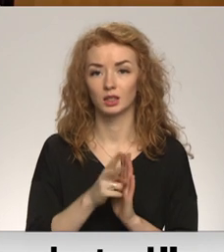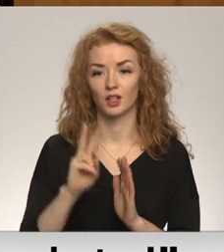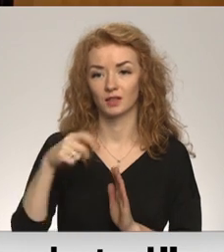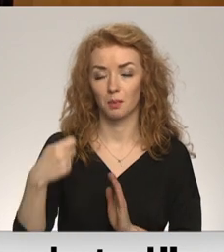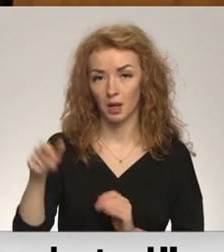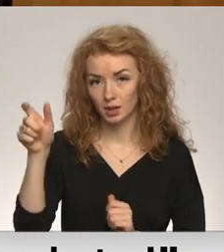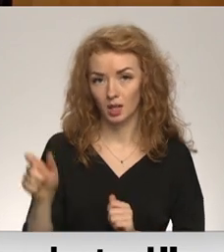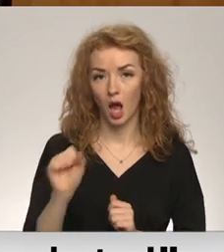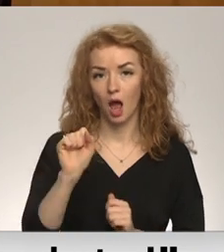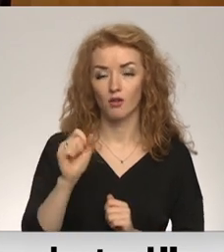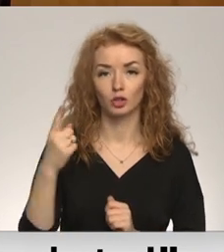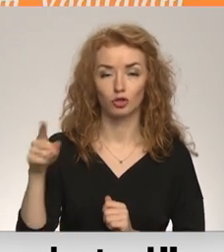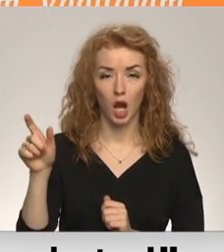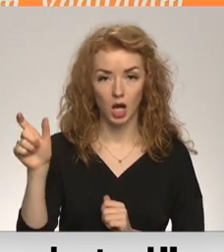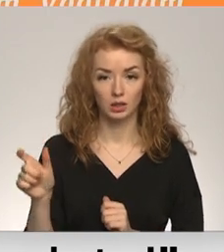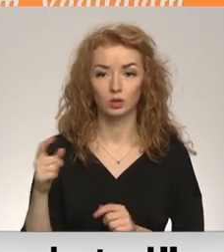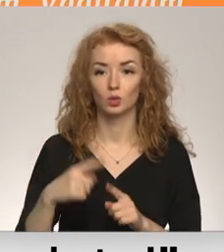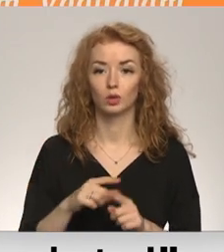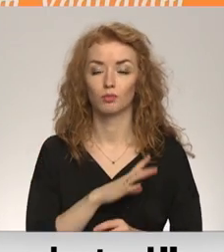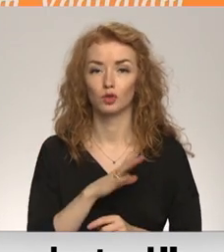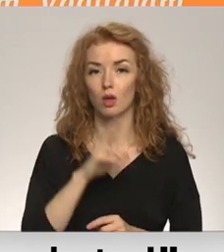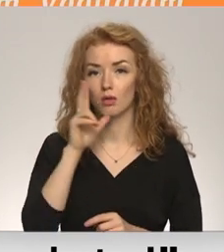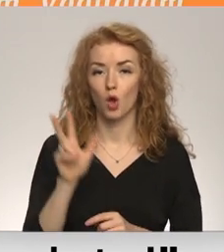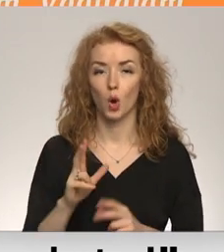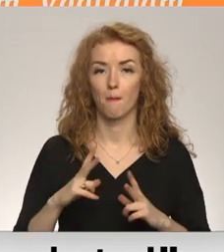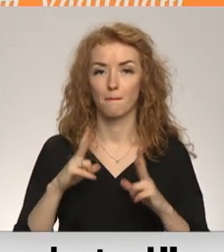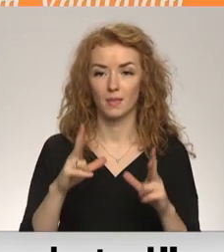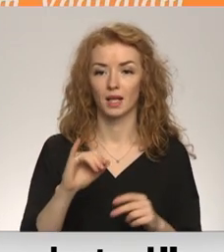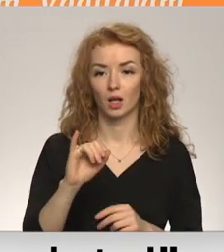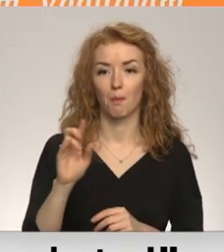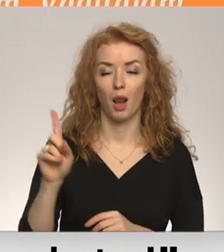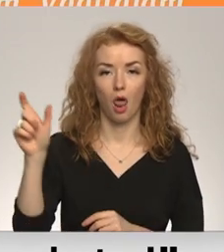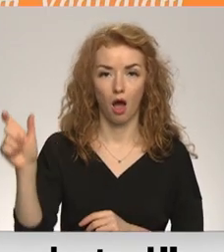viceprezidents Aivars Strakšas, kā arī bijušais Daugavpils mērs Igors Prelatovs.